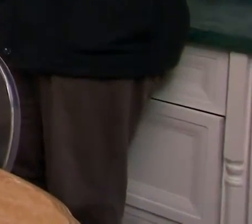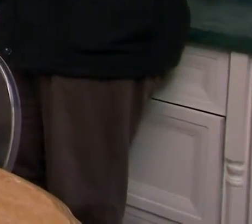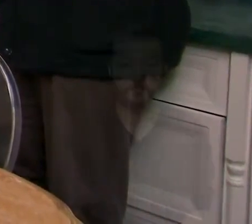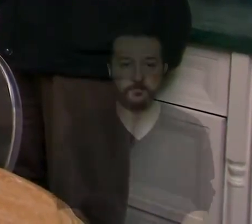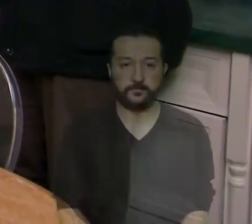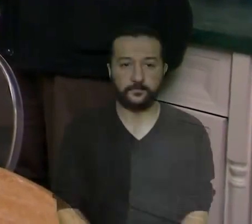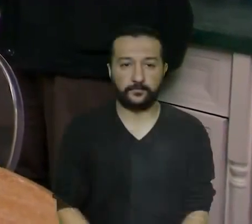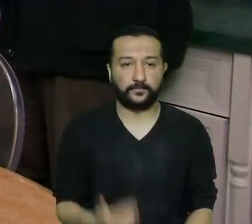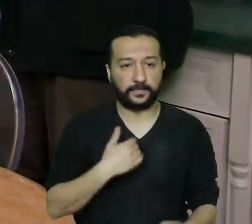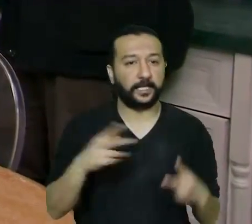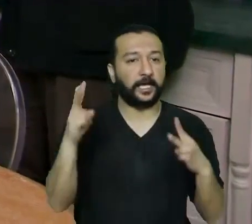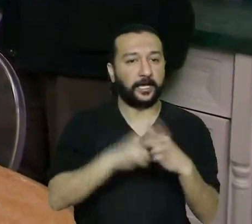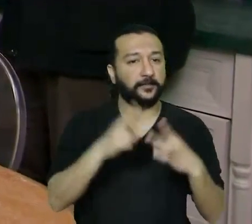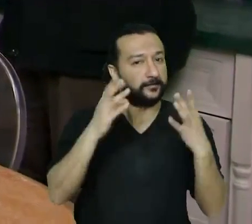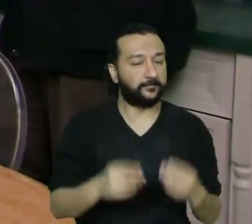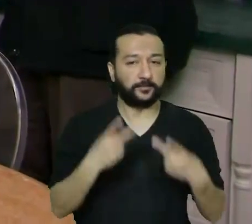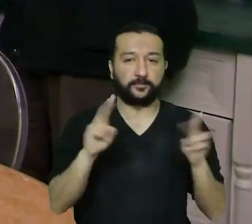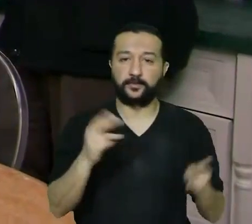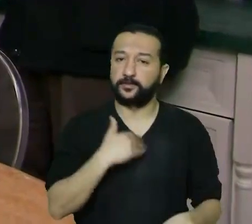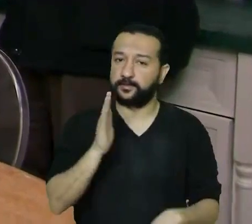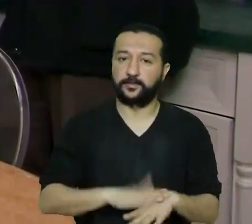ısırdı. Katılırım o zaman.